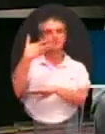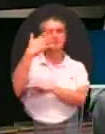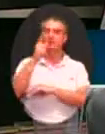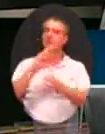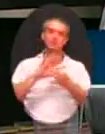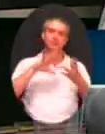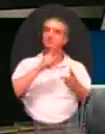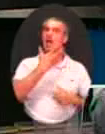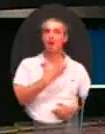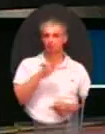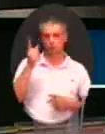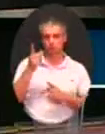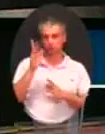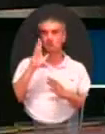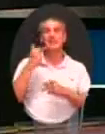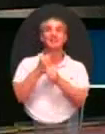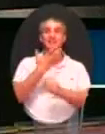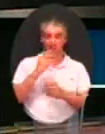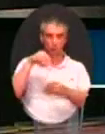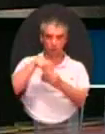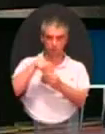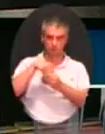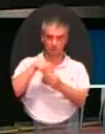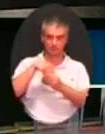של הרבנות, אבל מנותק. יש שם מה שמכעיס,